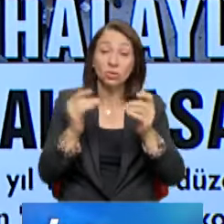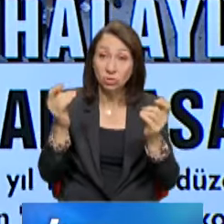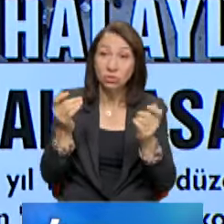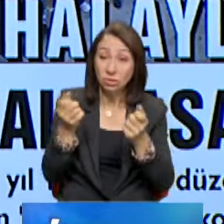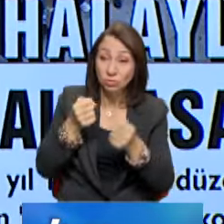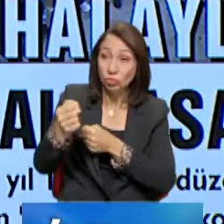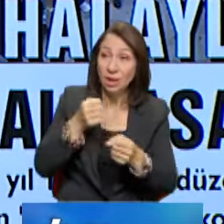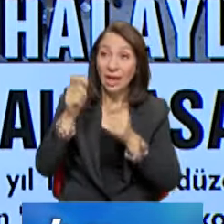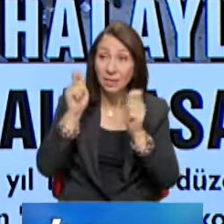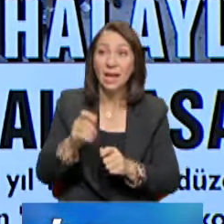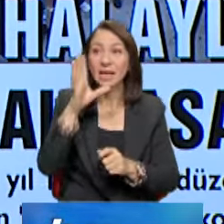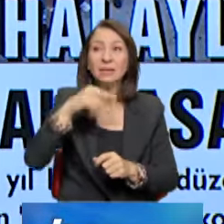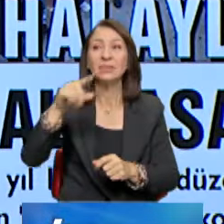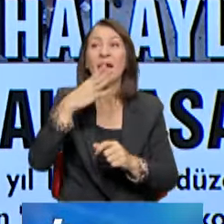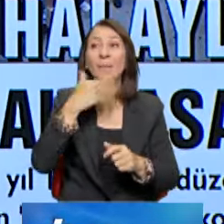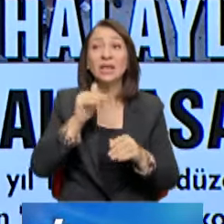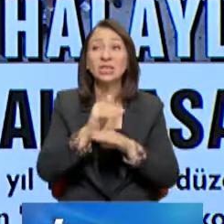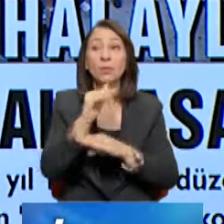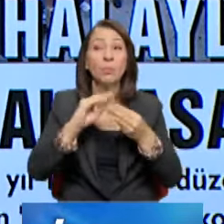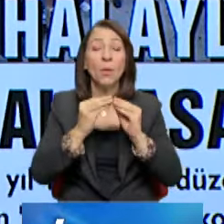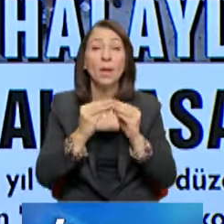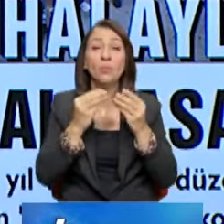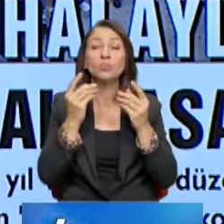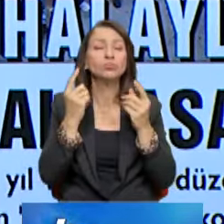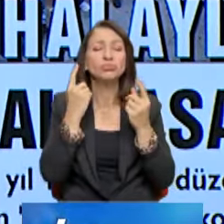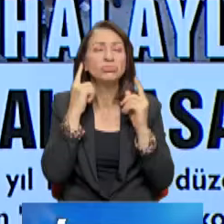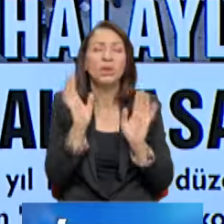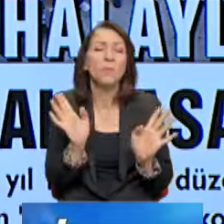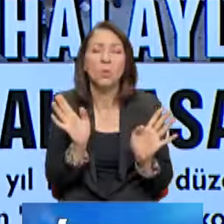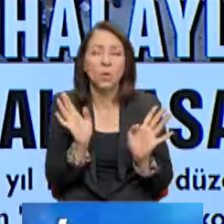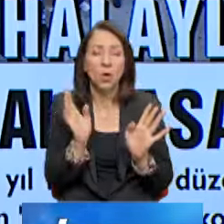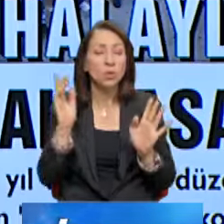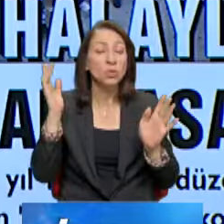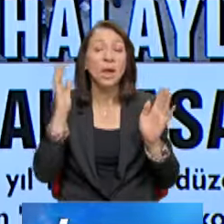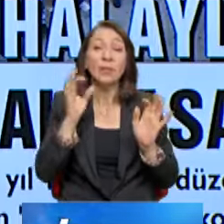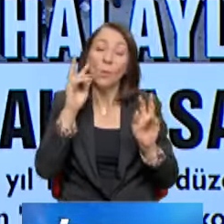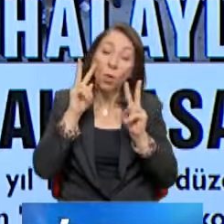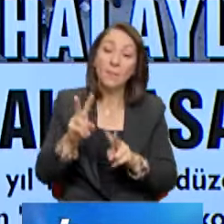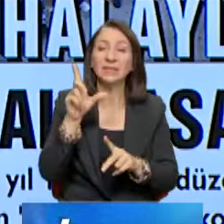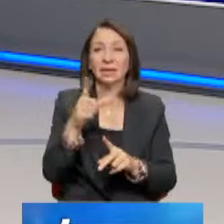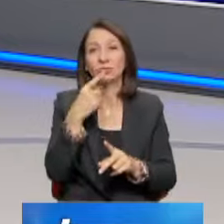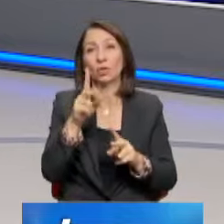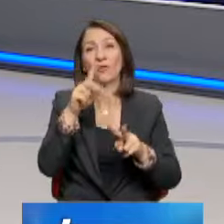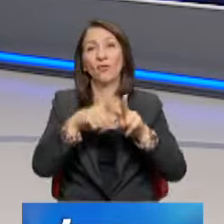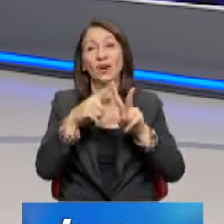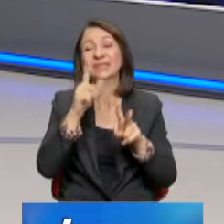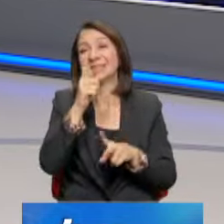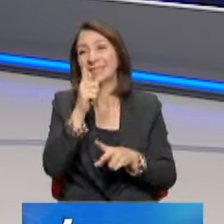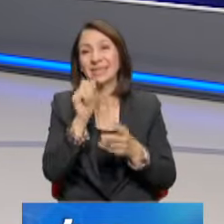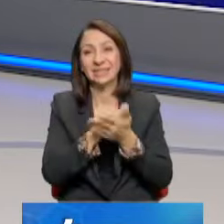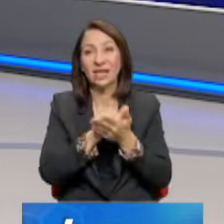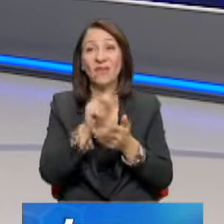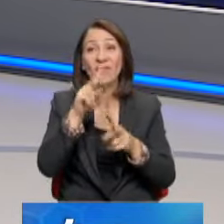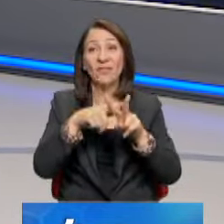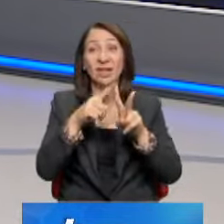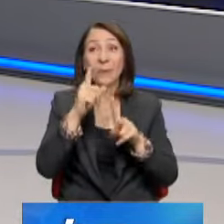çaba harcamalı. Kimse emeklilerin yaşadığı sorunlara kulak tıkamamalı dediler diyor Van Sesi gazetesi. Van'dan